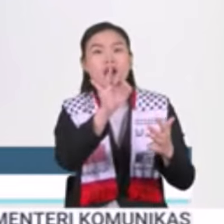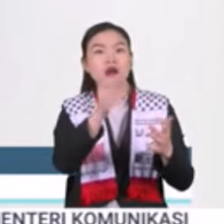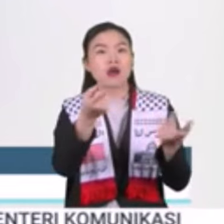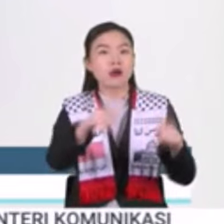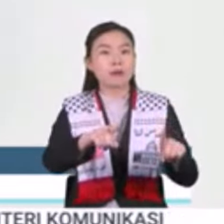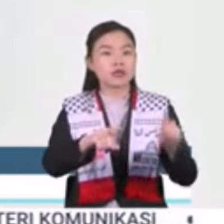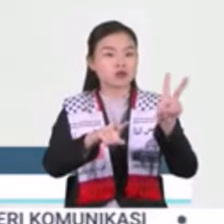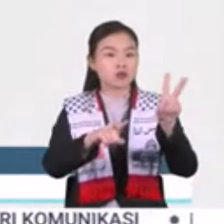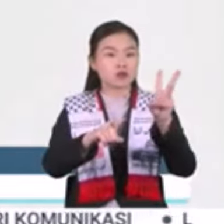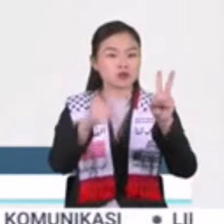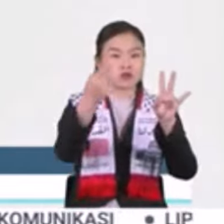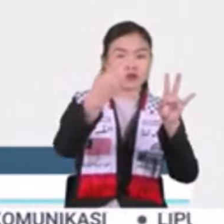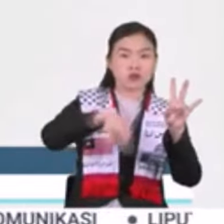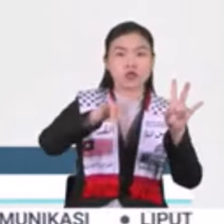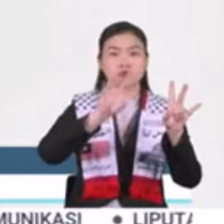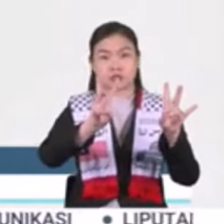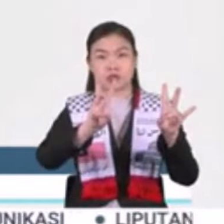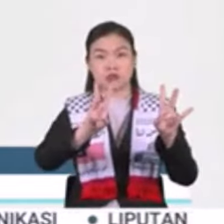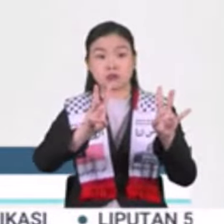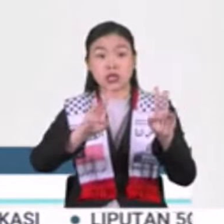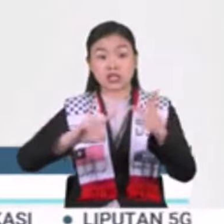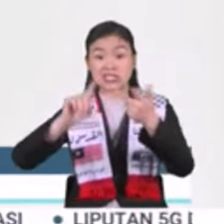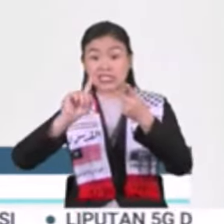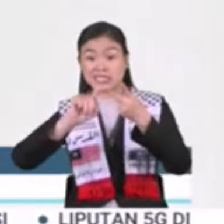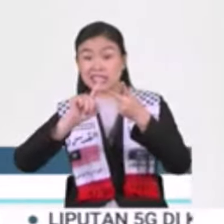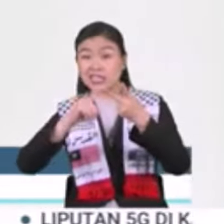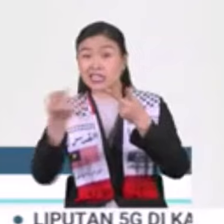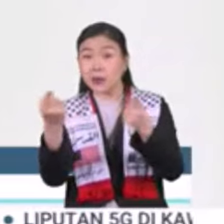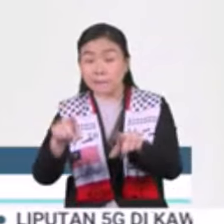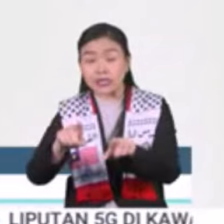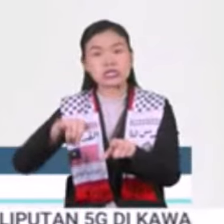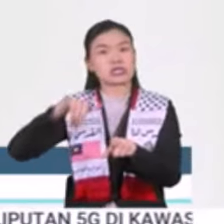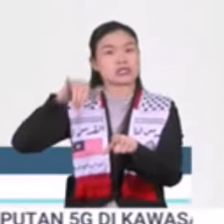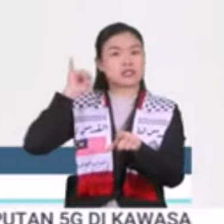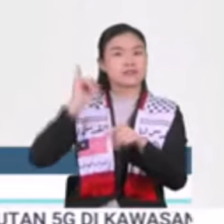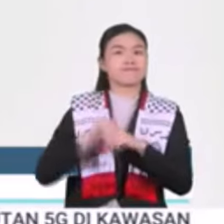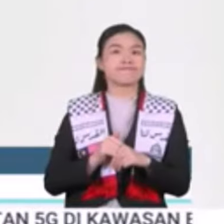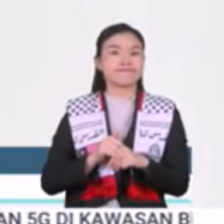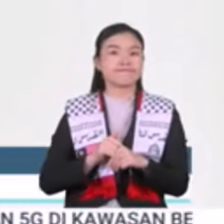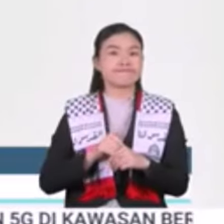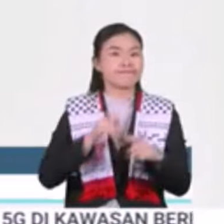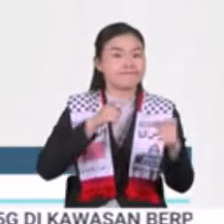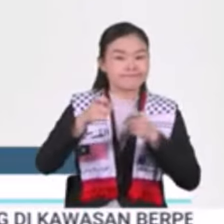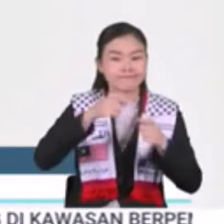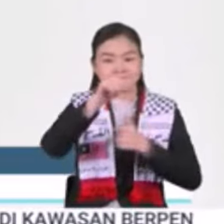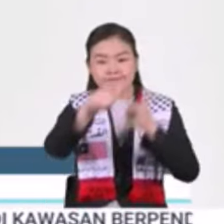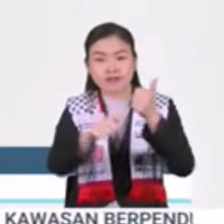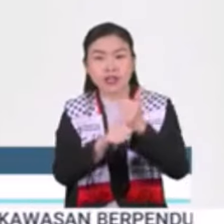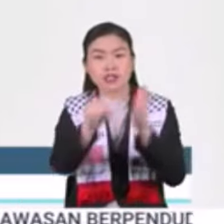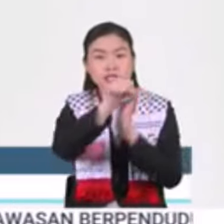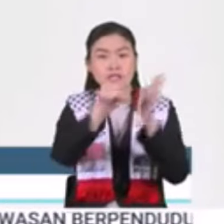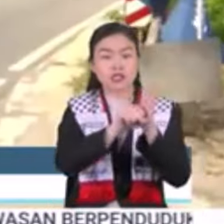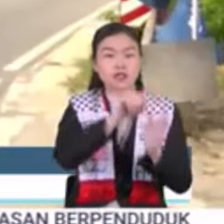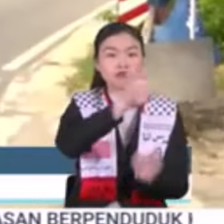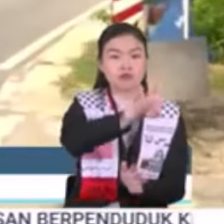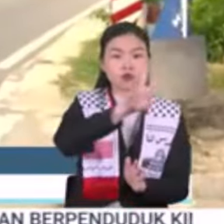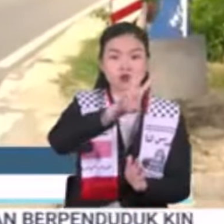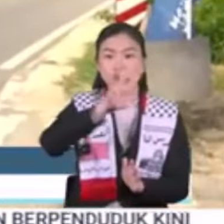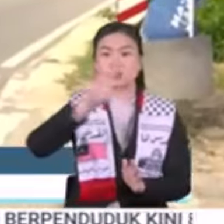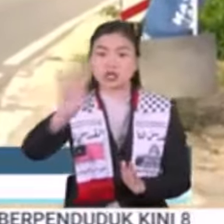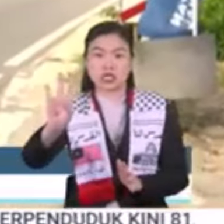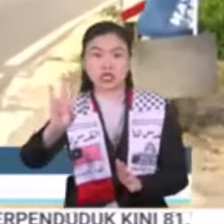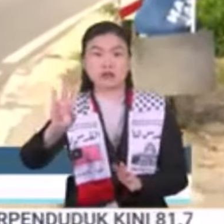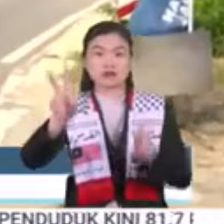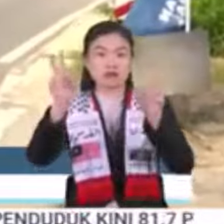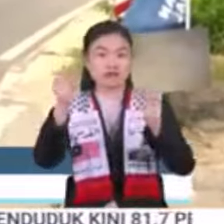27 Jun lalu, manakala kes berikutnya dilapor semalam. Insiden dikendali mengikut Seksyen 427 Kanun Keseksaan